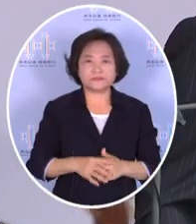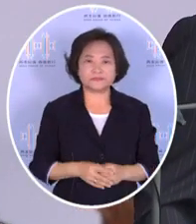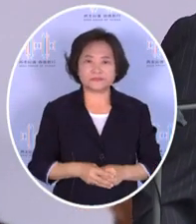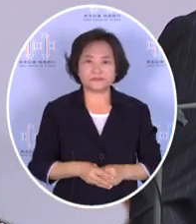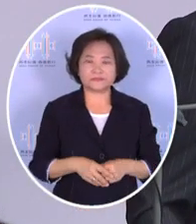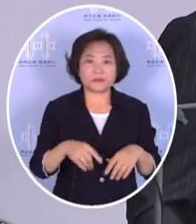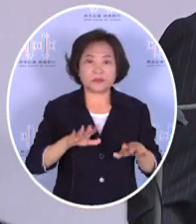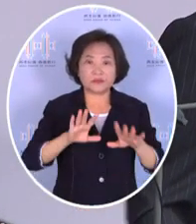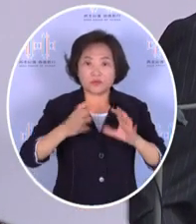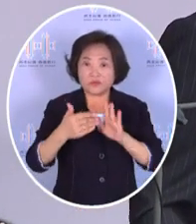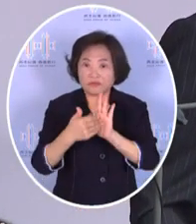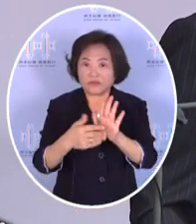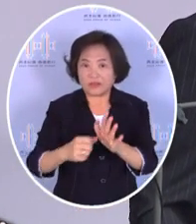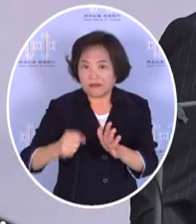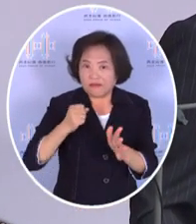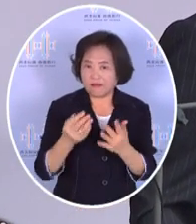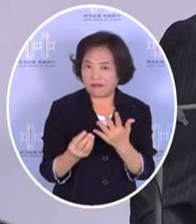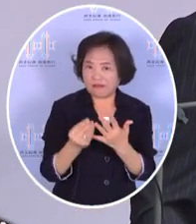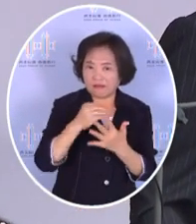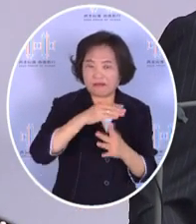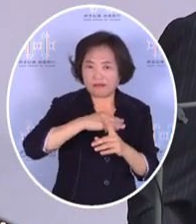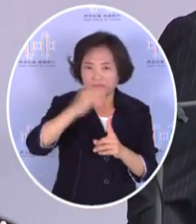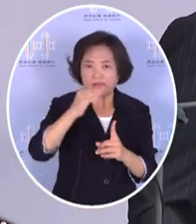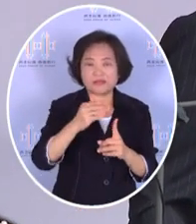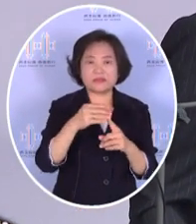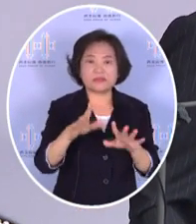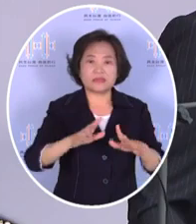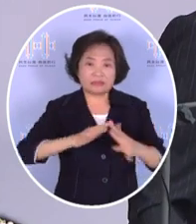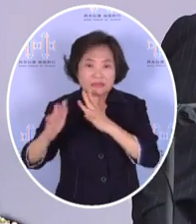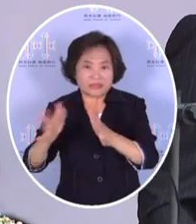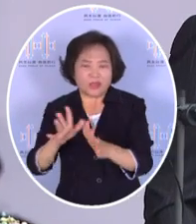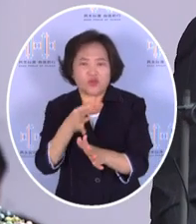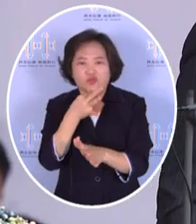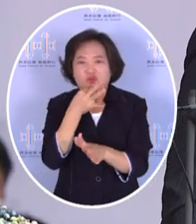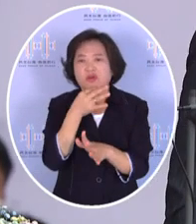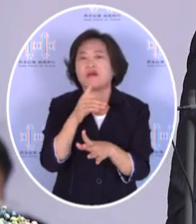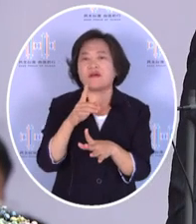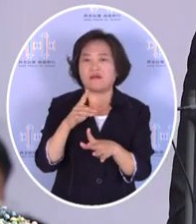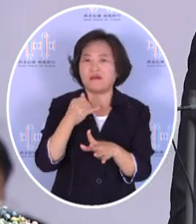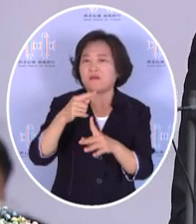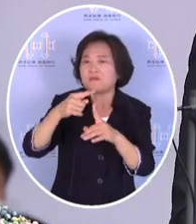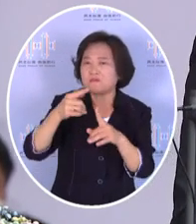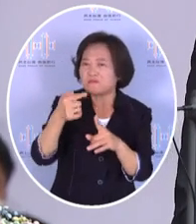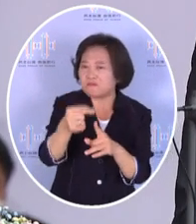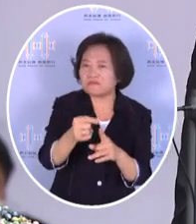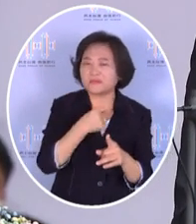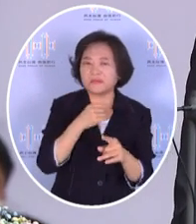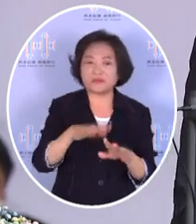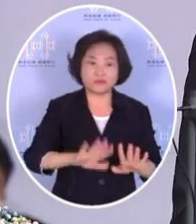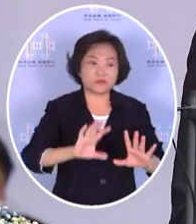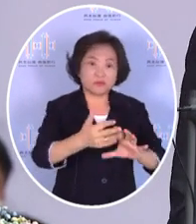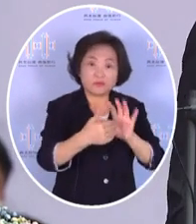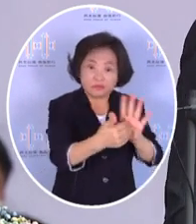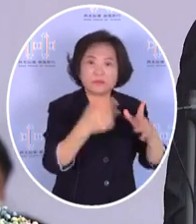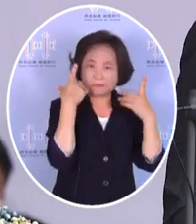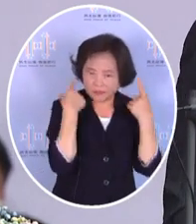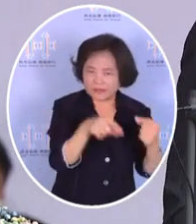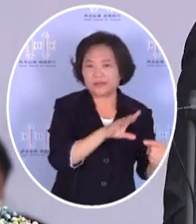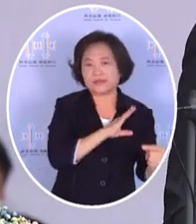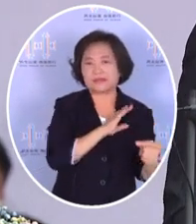精进国防实力，降低战争的风险，这是当前我们国防政策的原